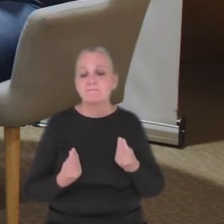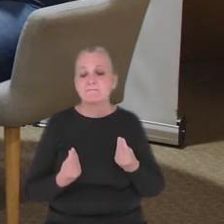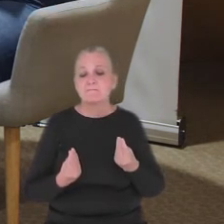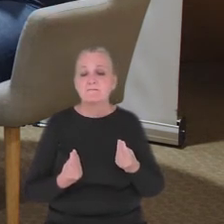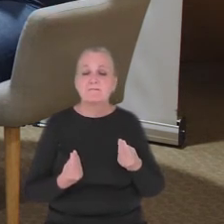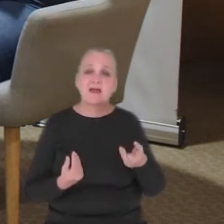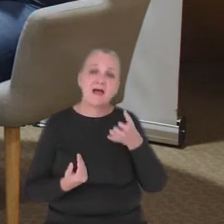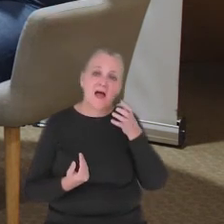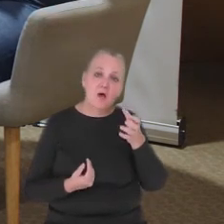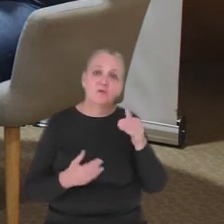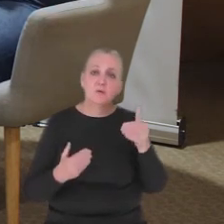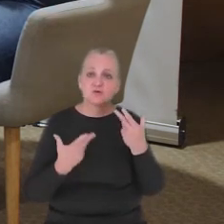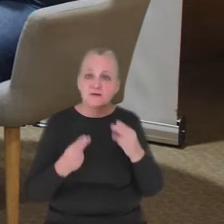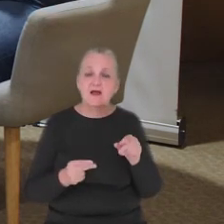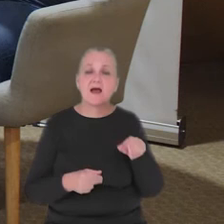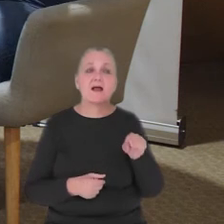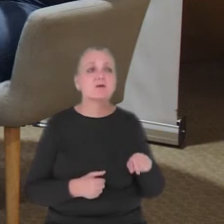od autorskim, ale od jakiejś takiej